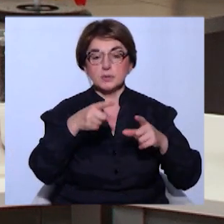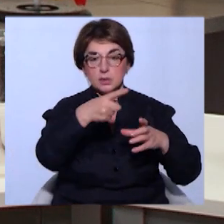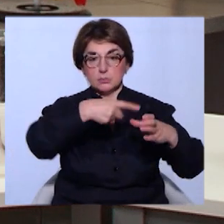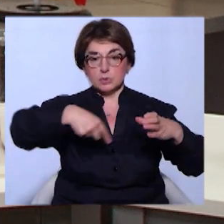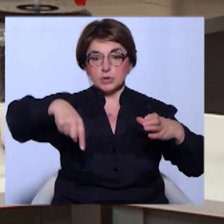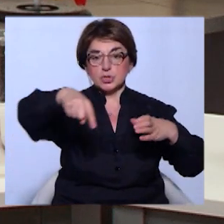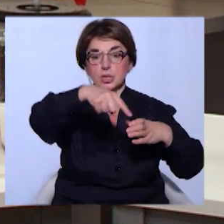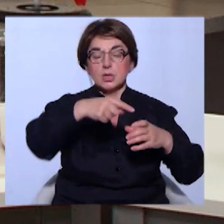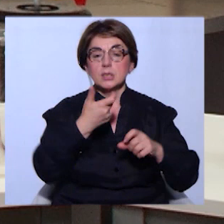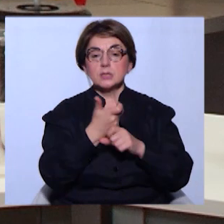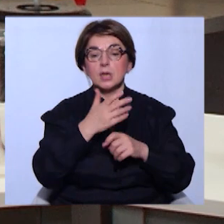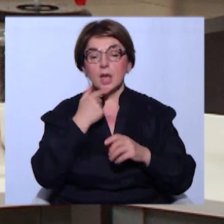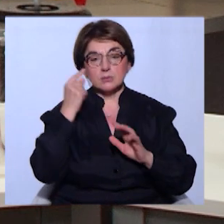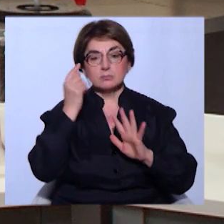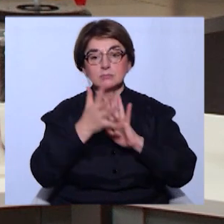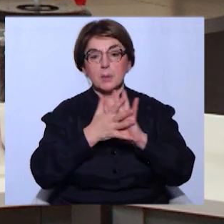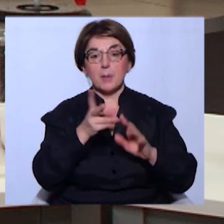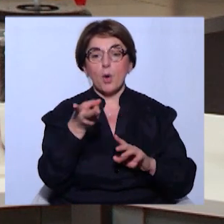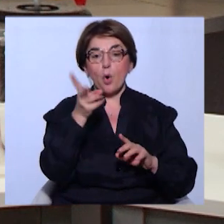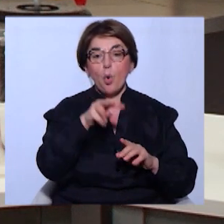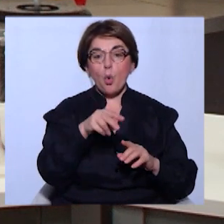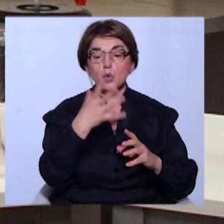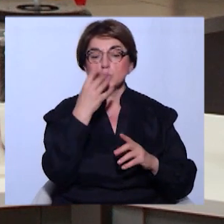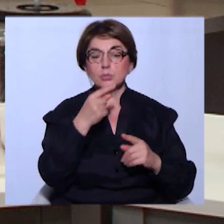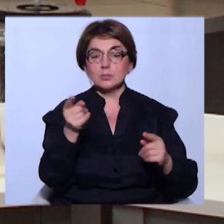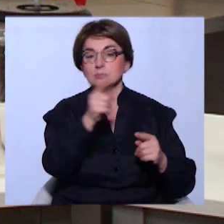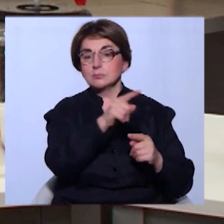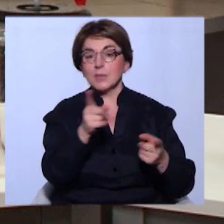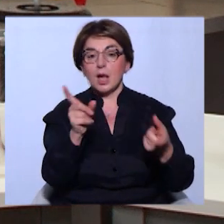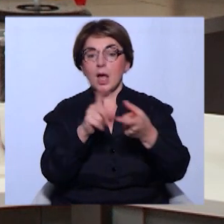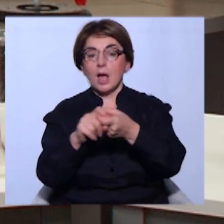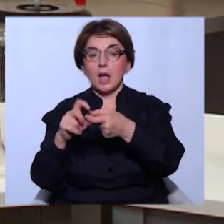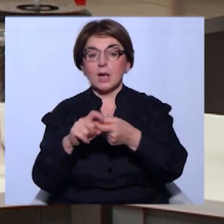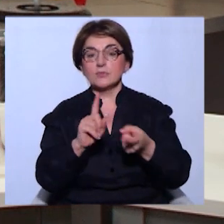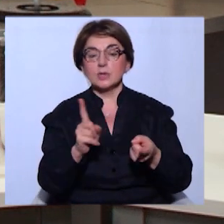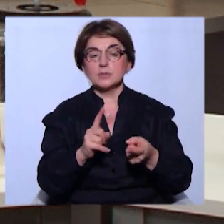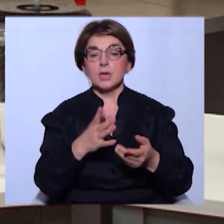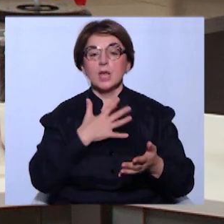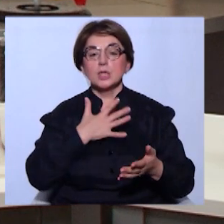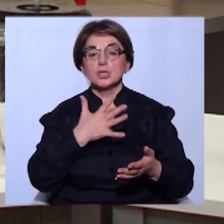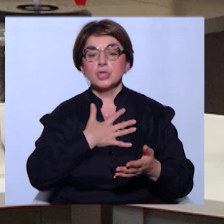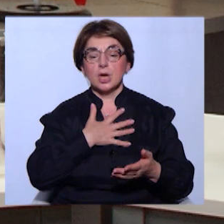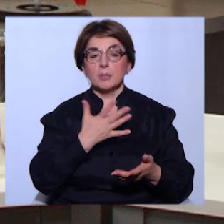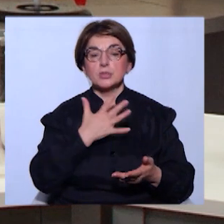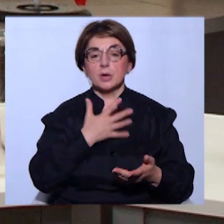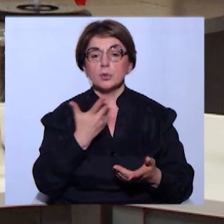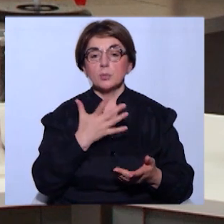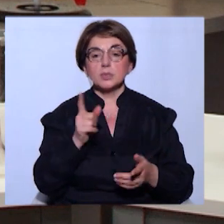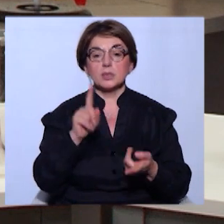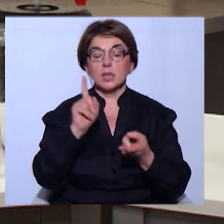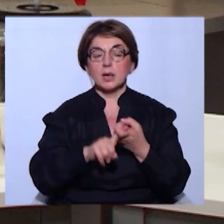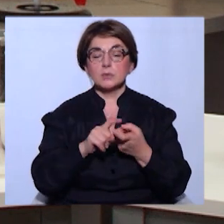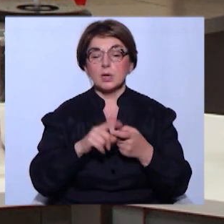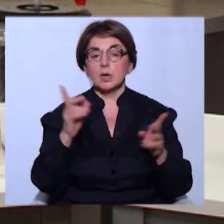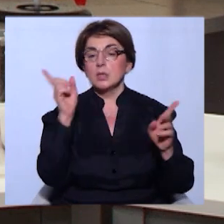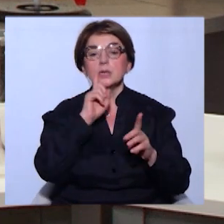ოზონის შრე. მე მგონი ძალიან ადულად მივხვდი, რომ ამ ორ სურათს აერთიანებს ჟანგბადი. ჟანგბადი არის ელემენტი, რომელიც